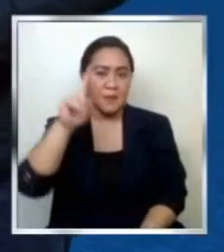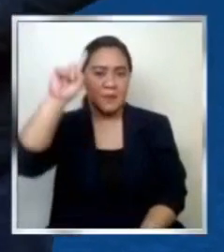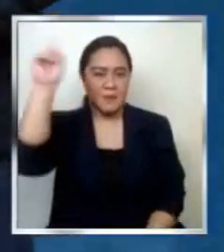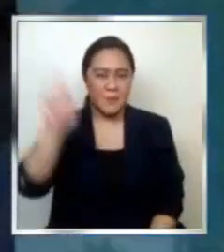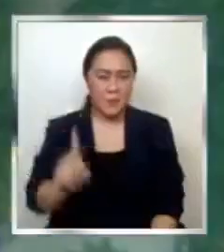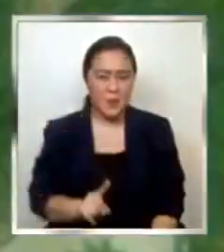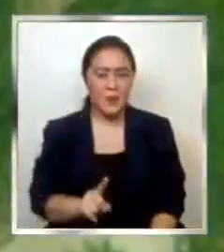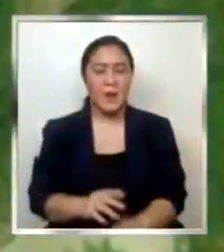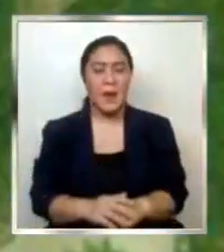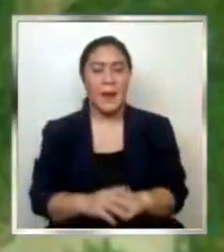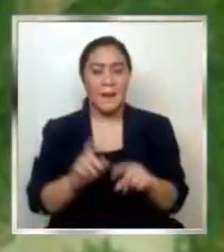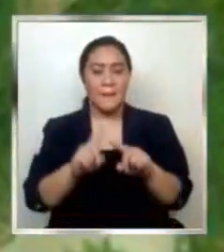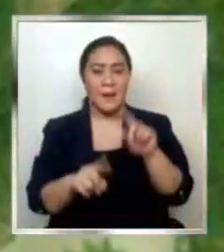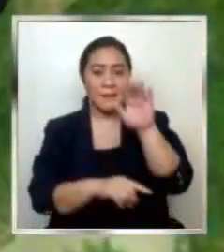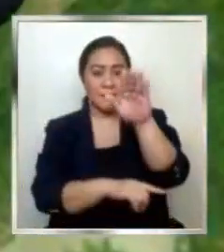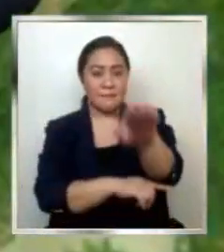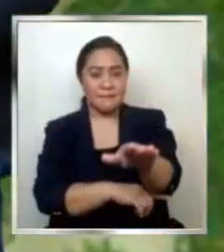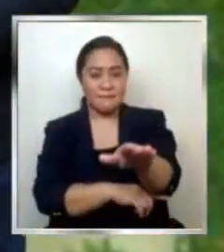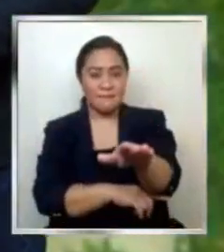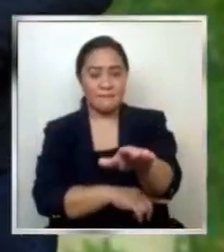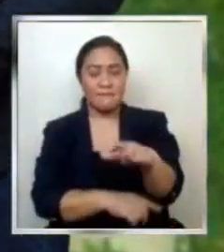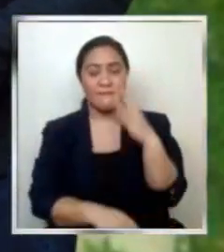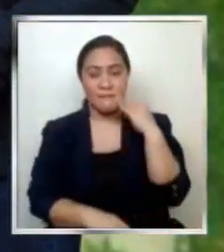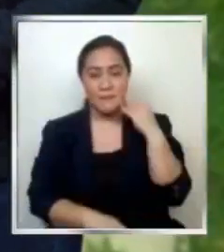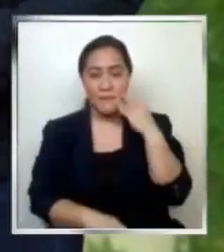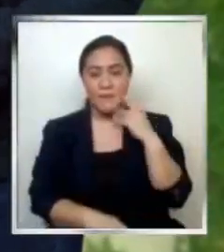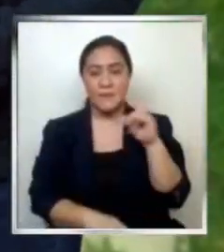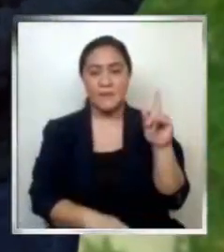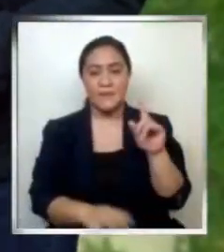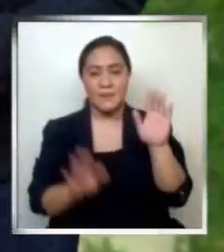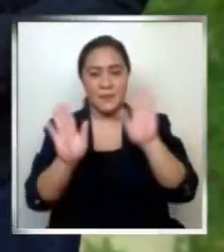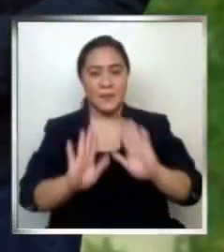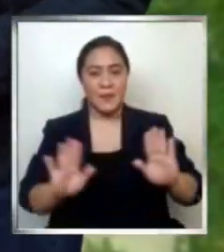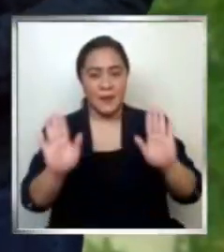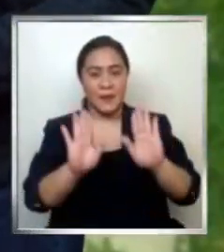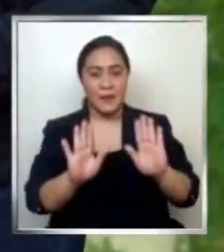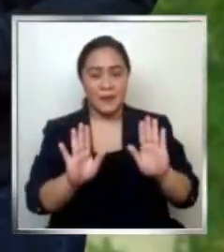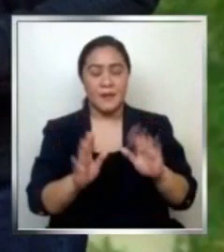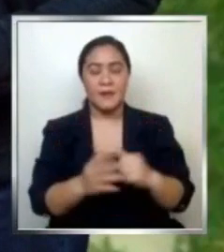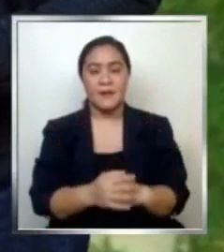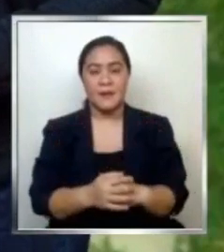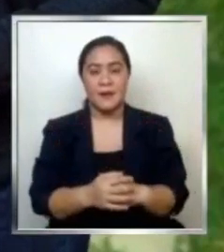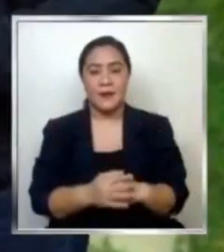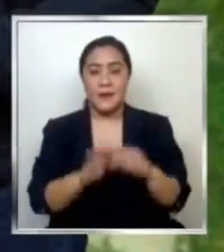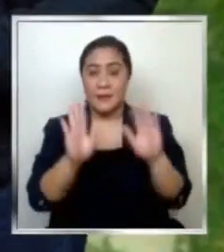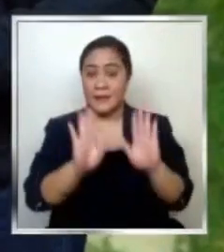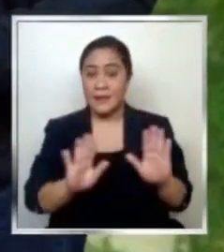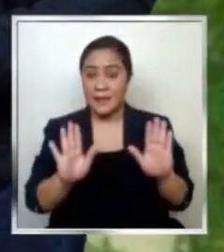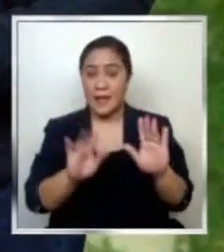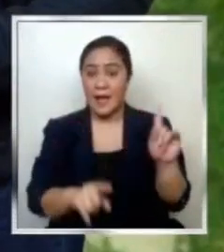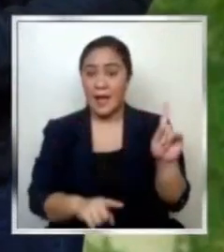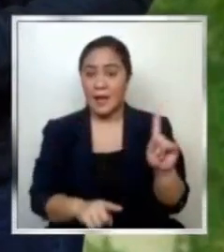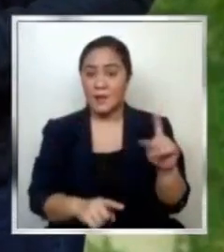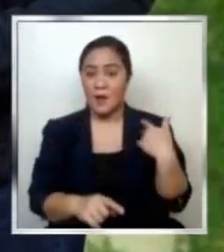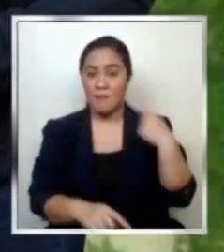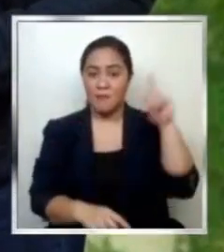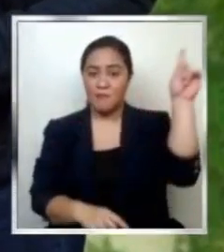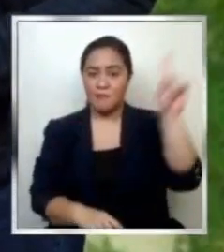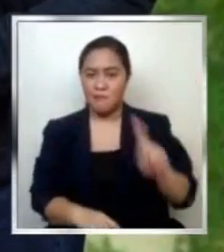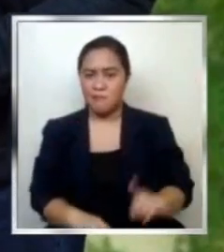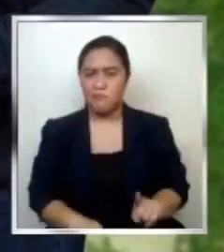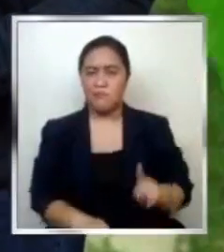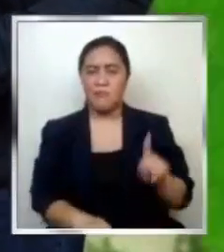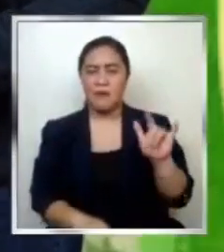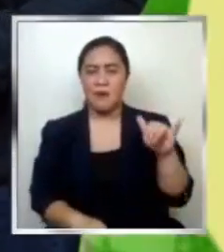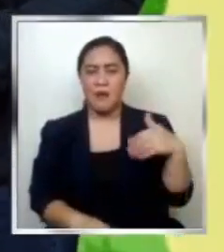pagdating ng hapon, o araw ng Linggo, ito mga kapuso, sa araw ng Linggo, may mga thunderstorms tayo pagdating